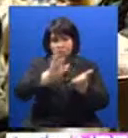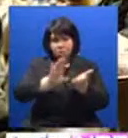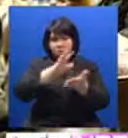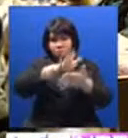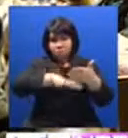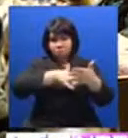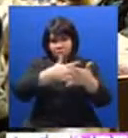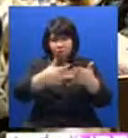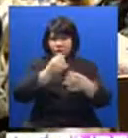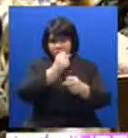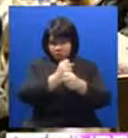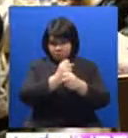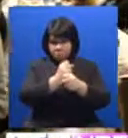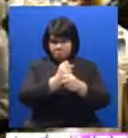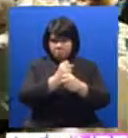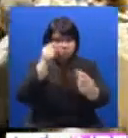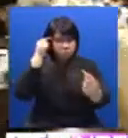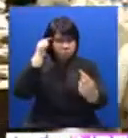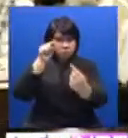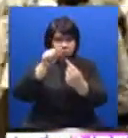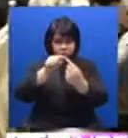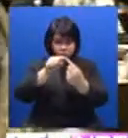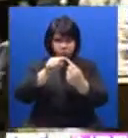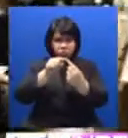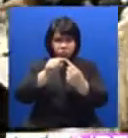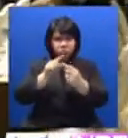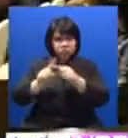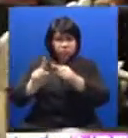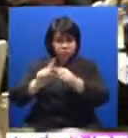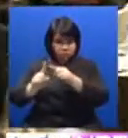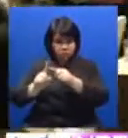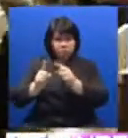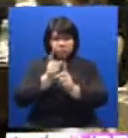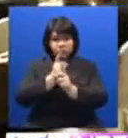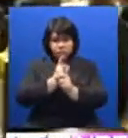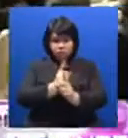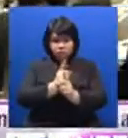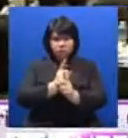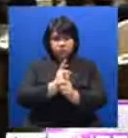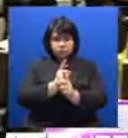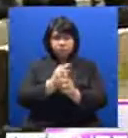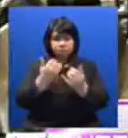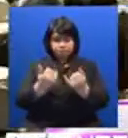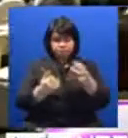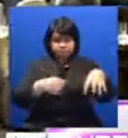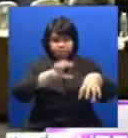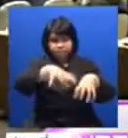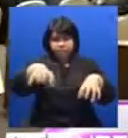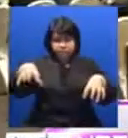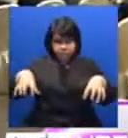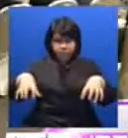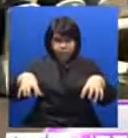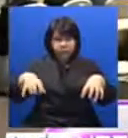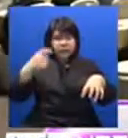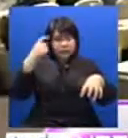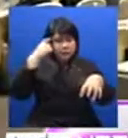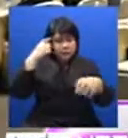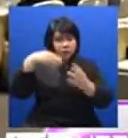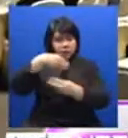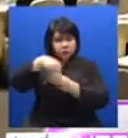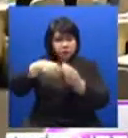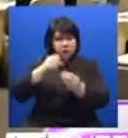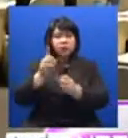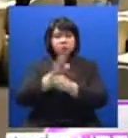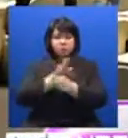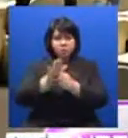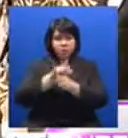าพเป็นไปตามยุทธศาสตร์มั่นคงมั่งคั่งอย่างยั่งยืนและทุกหน่วยงานต้องน้อมนำหลักปรัชญาเศรษฐกิจพอเพียงมาดำเนินง